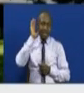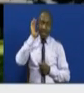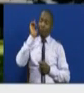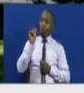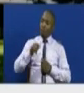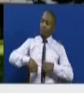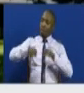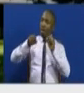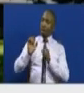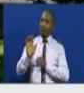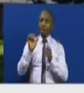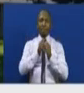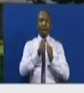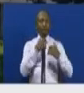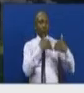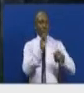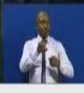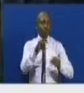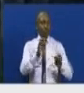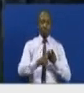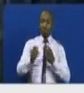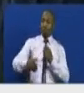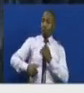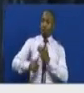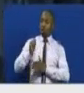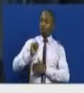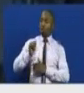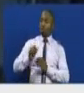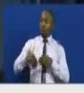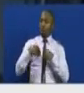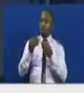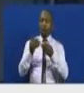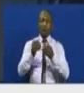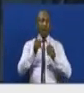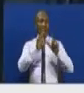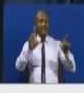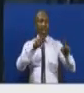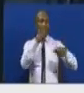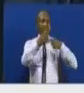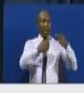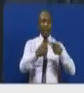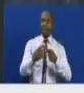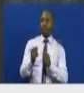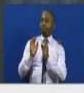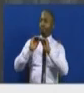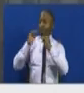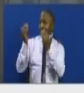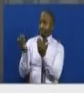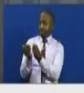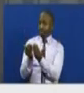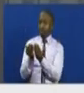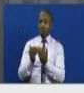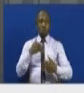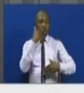hizo mambo yanakwendaje, na baada hapo ndipo watakapotoa ruksa za ligi mbalimbali kuendelea hapa duniani. Wazo hilo la FIFA la